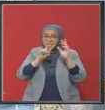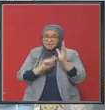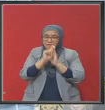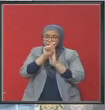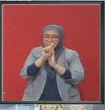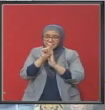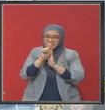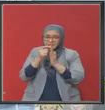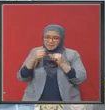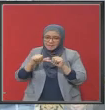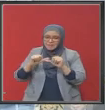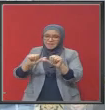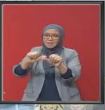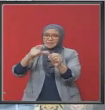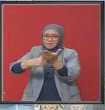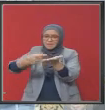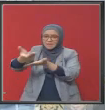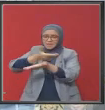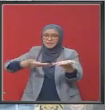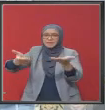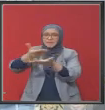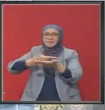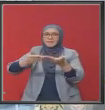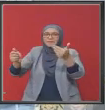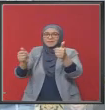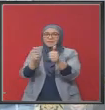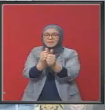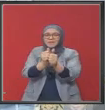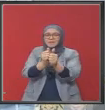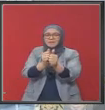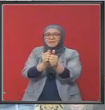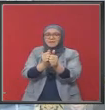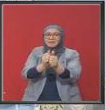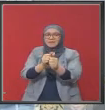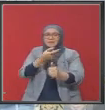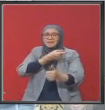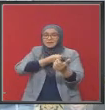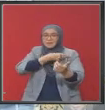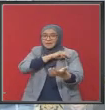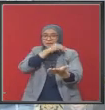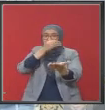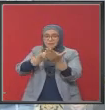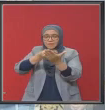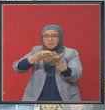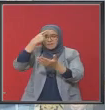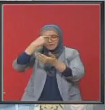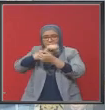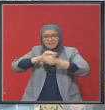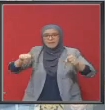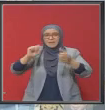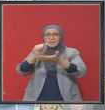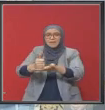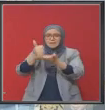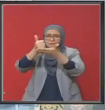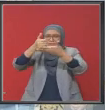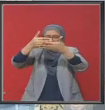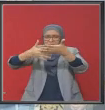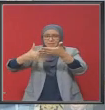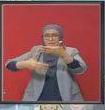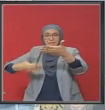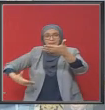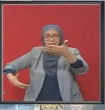berbincang dengan kementerian keuangan lessee untuk menyediakan bantuan-bantuan lain untuk memberi manfaat